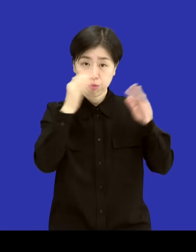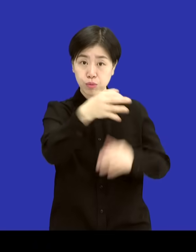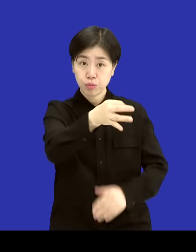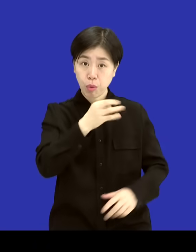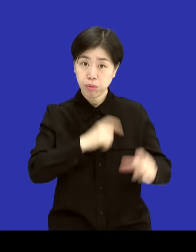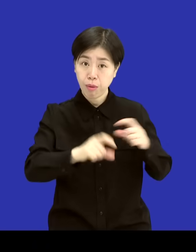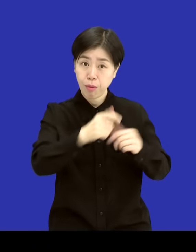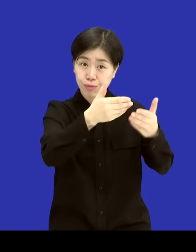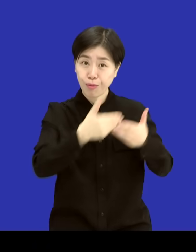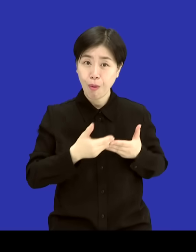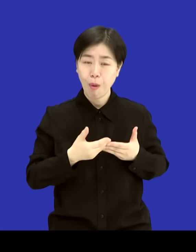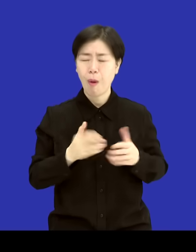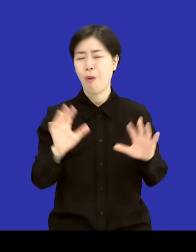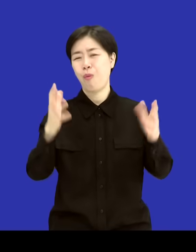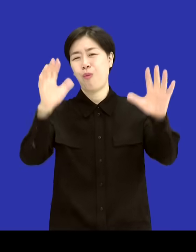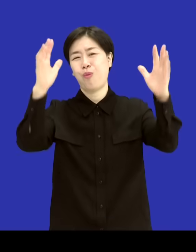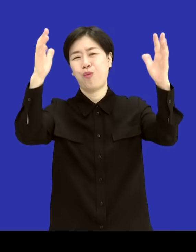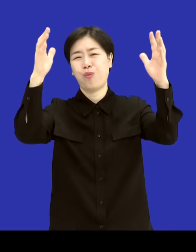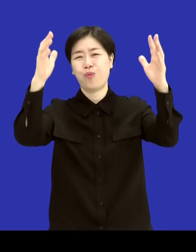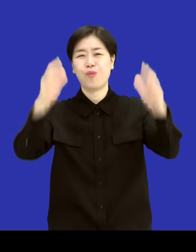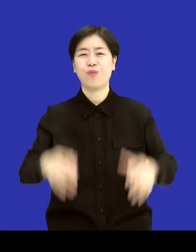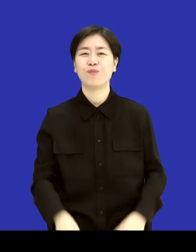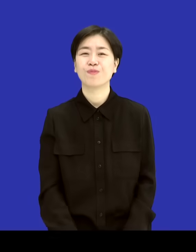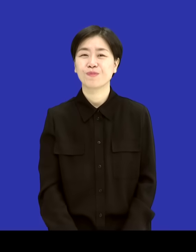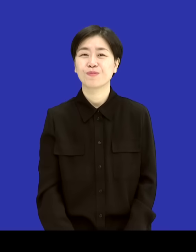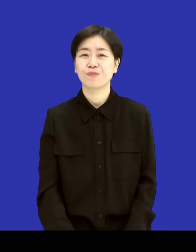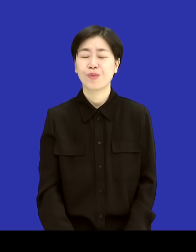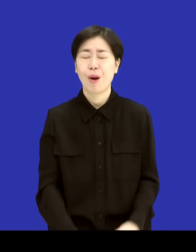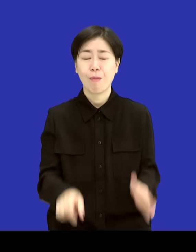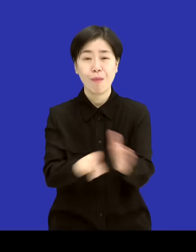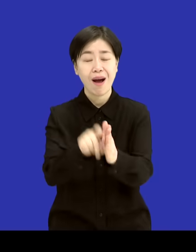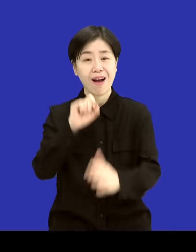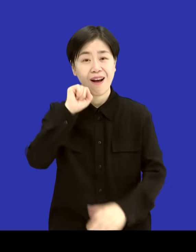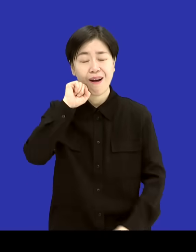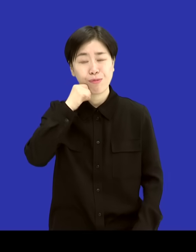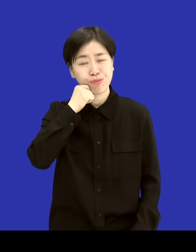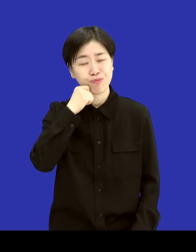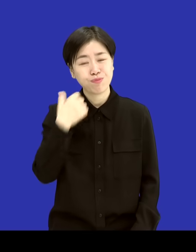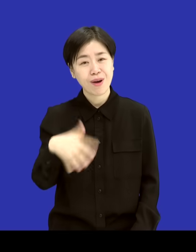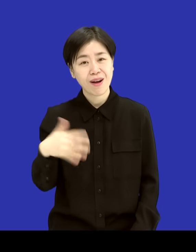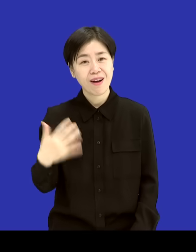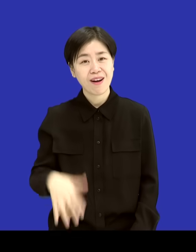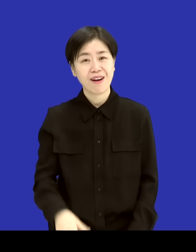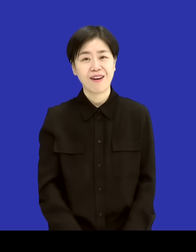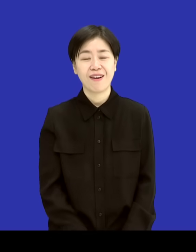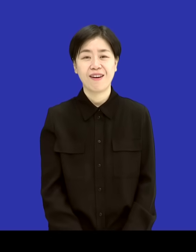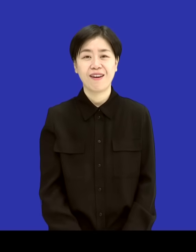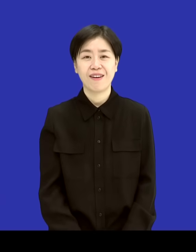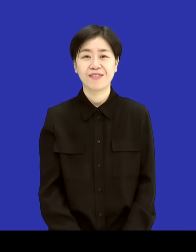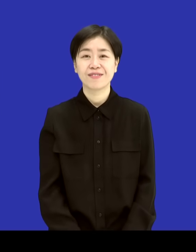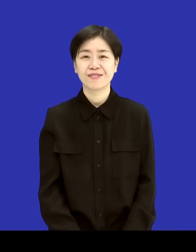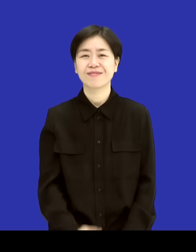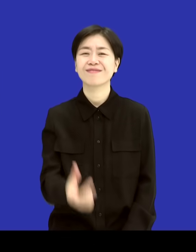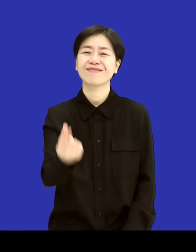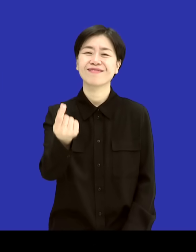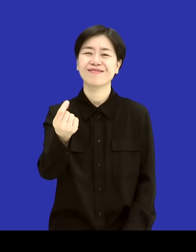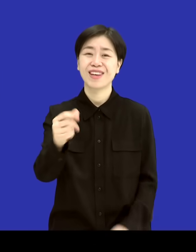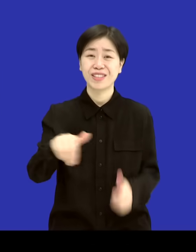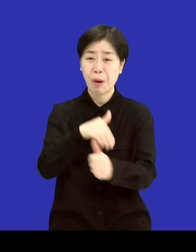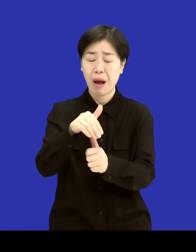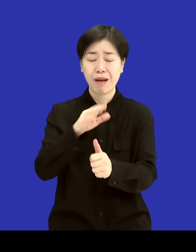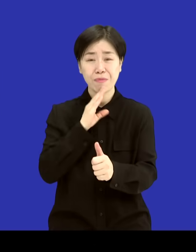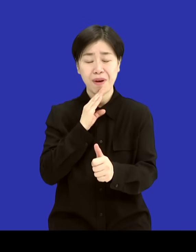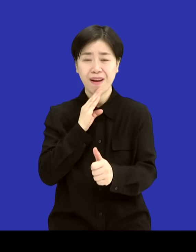열리게. 아니 뭔가 박수가 나와. 아니 이제 안 믿겨요. 네, 어디 안 믿겨 이야기가. 네, 저도